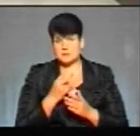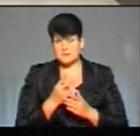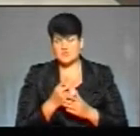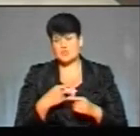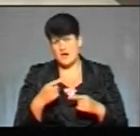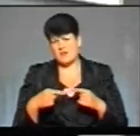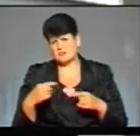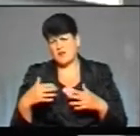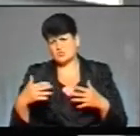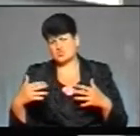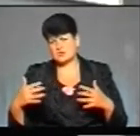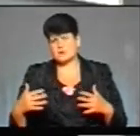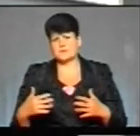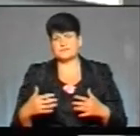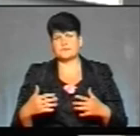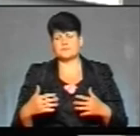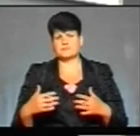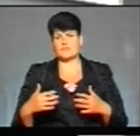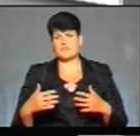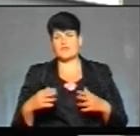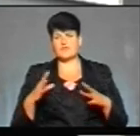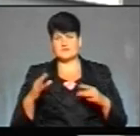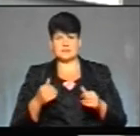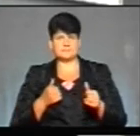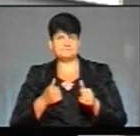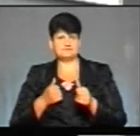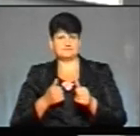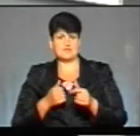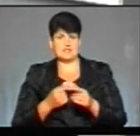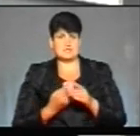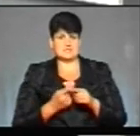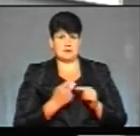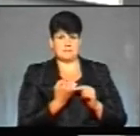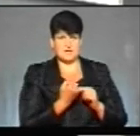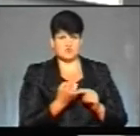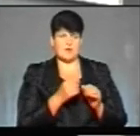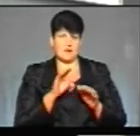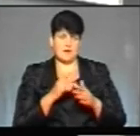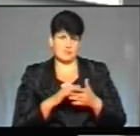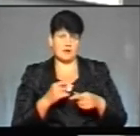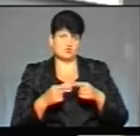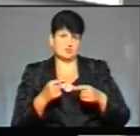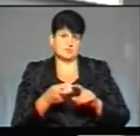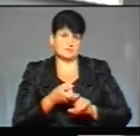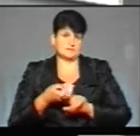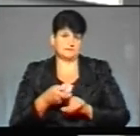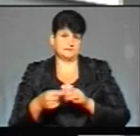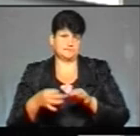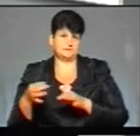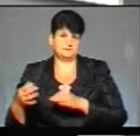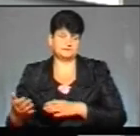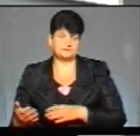принципи, які повинні йти за нею, вона як похідна. Всі решта йде як похідне, так, від тої базової реформи.